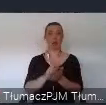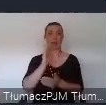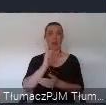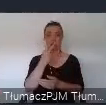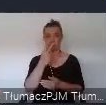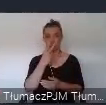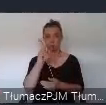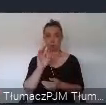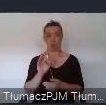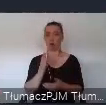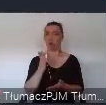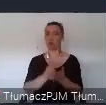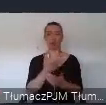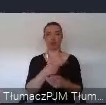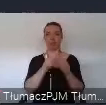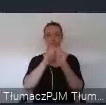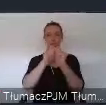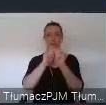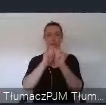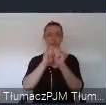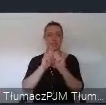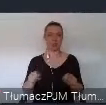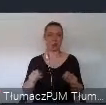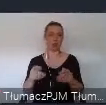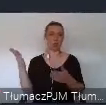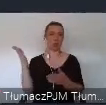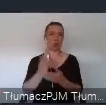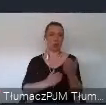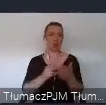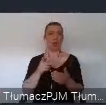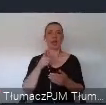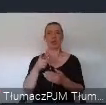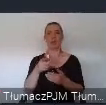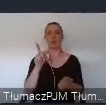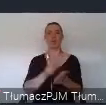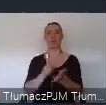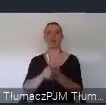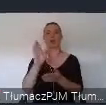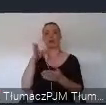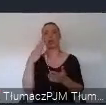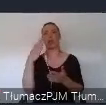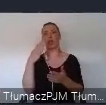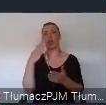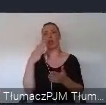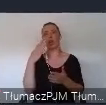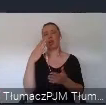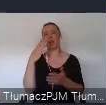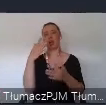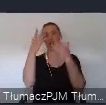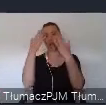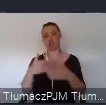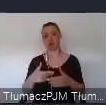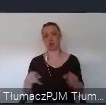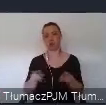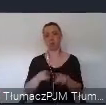żadnych zwolnień, tym bardziej, że podatek będzie naliczany proporcjonalnie od wielkości emisyjności zanieczyszczeń. Na